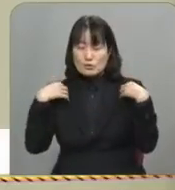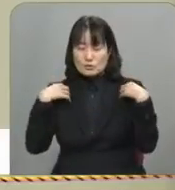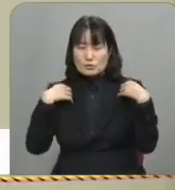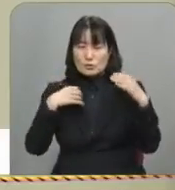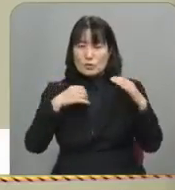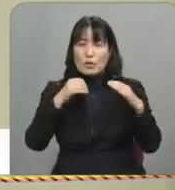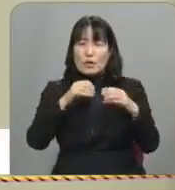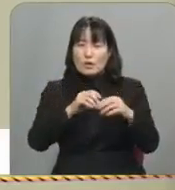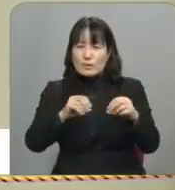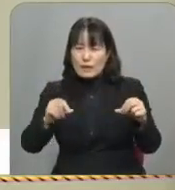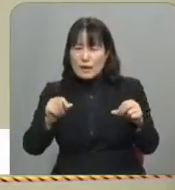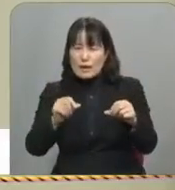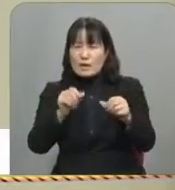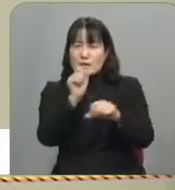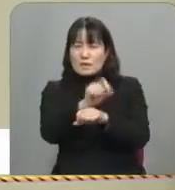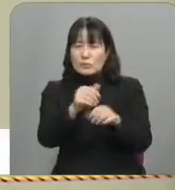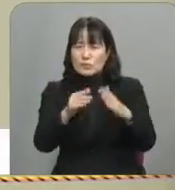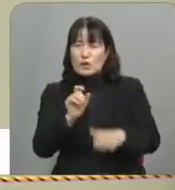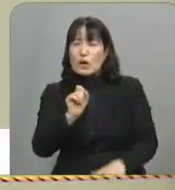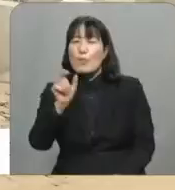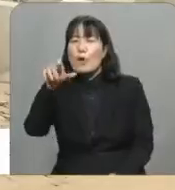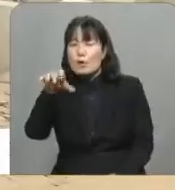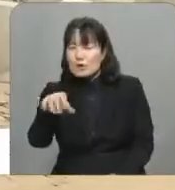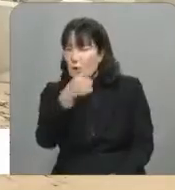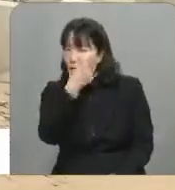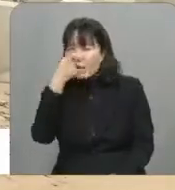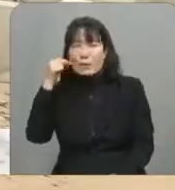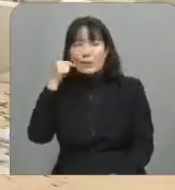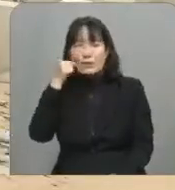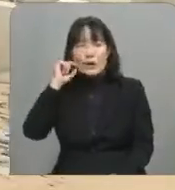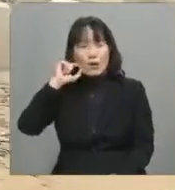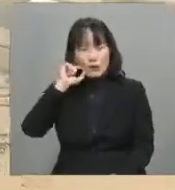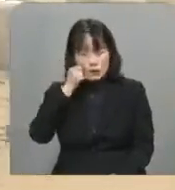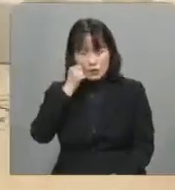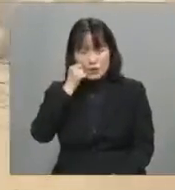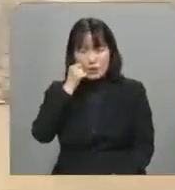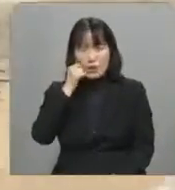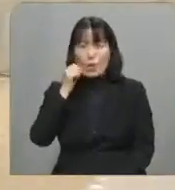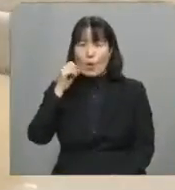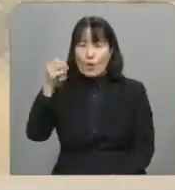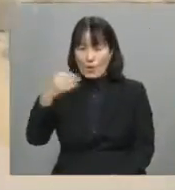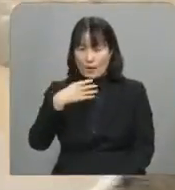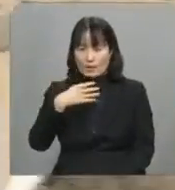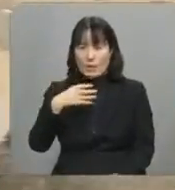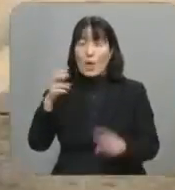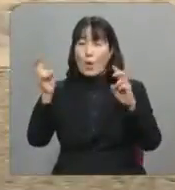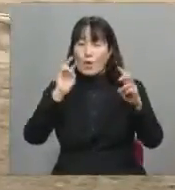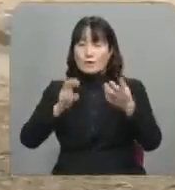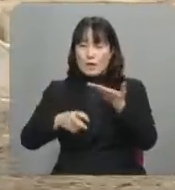제작장 부지가 구석진 곳이라 확인하기 어려운 점 등이 있었다며 건설사의 위법 행위